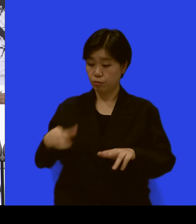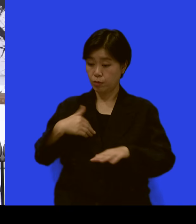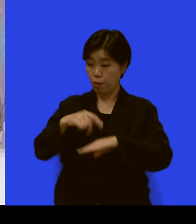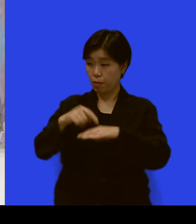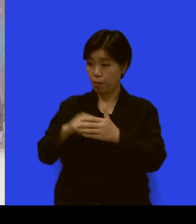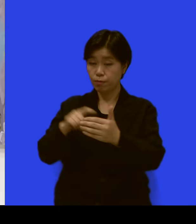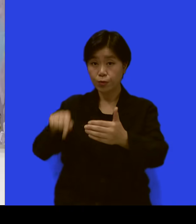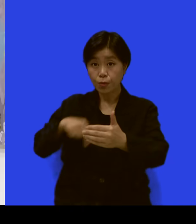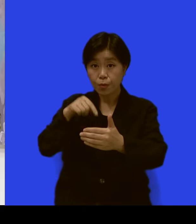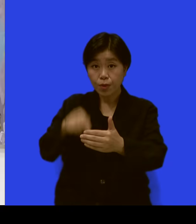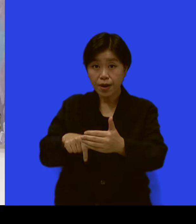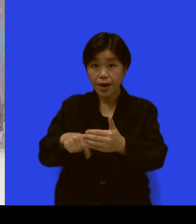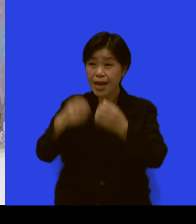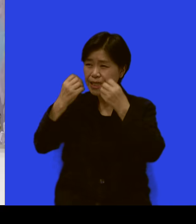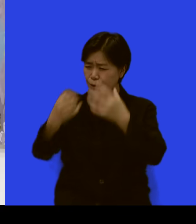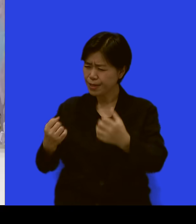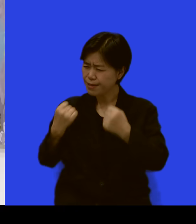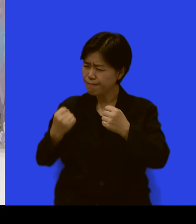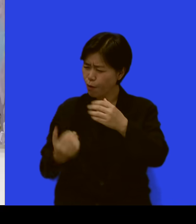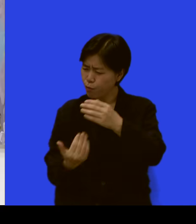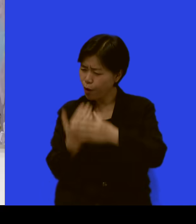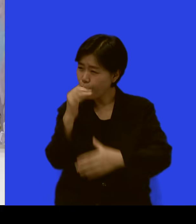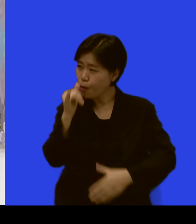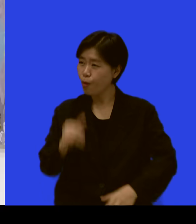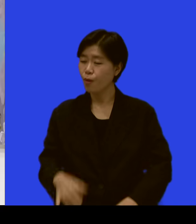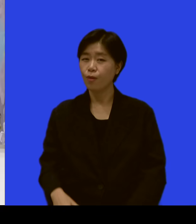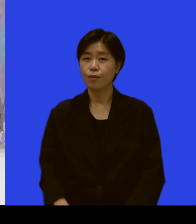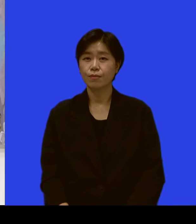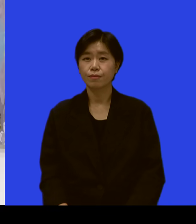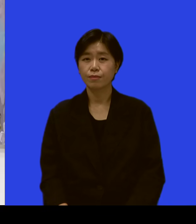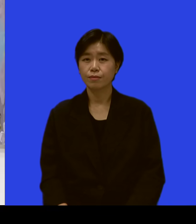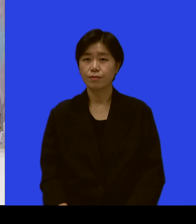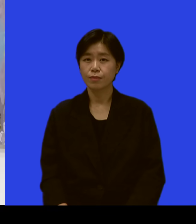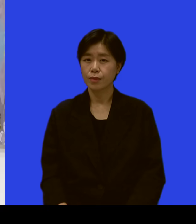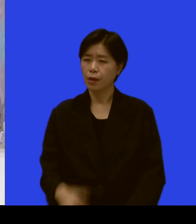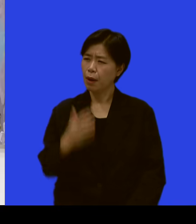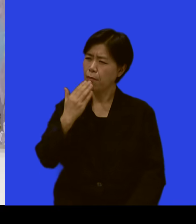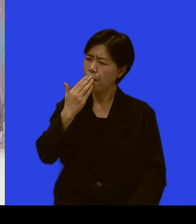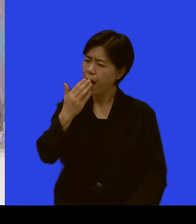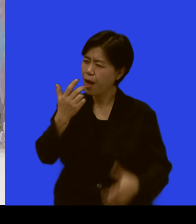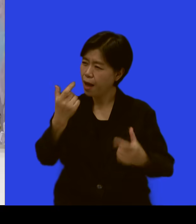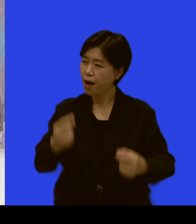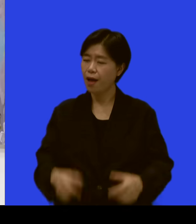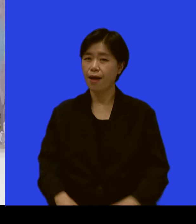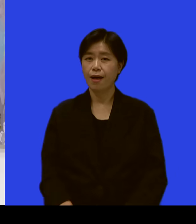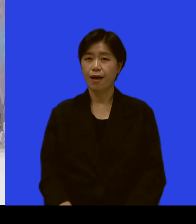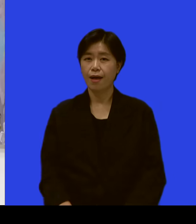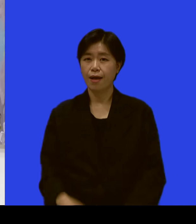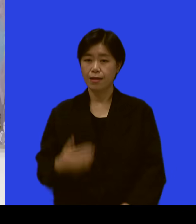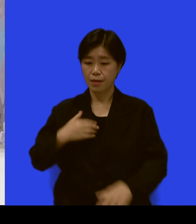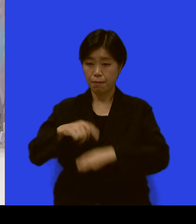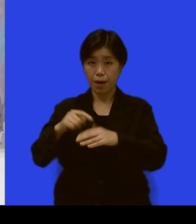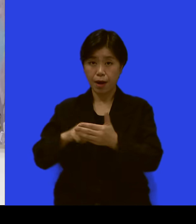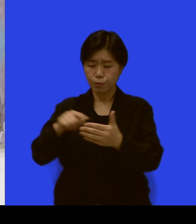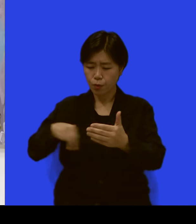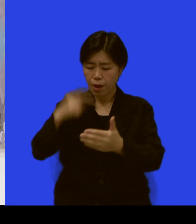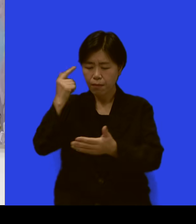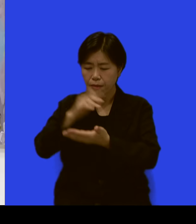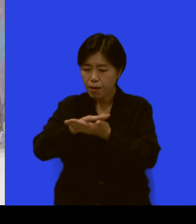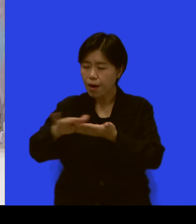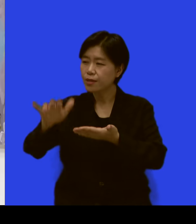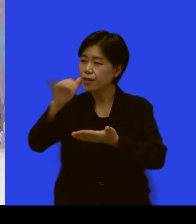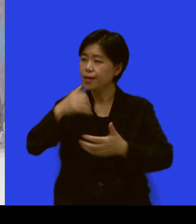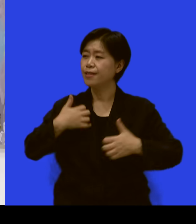안에서 새로운 힘이 막 새어나와. 뭐든지 할 수 있을 것 같아. 내 마음이 너무 평안하고